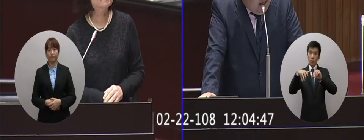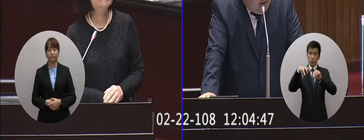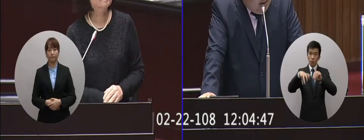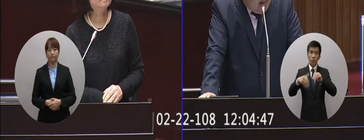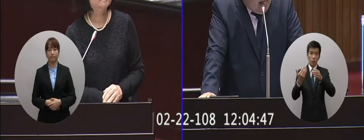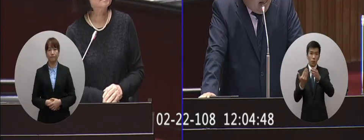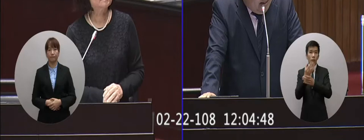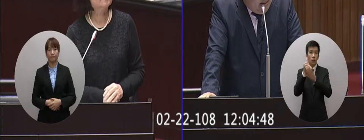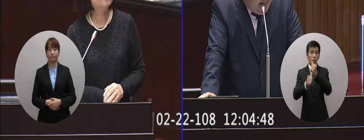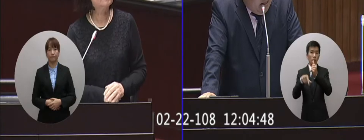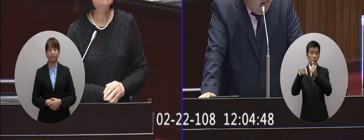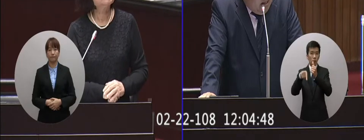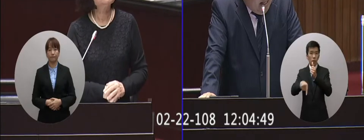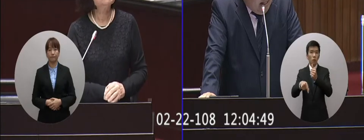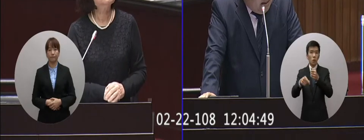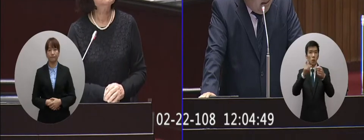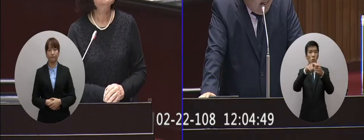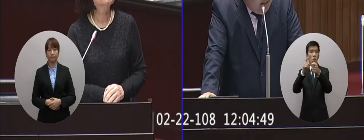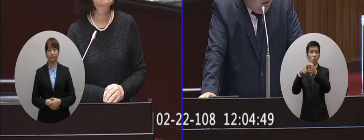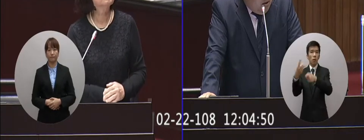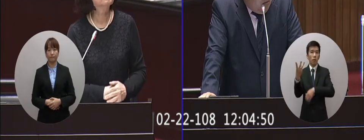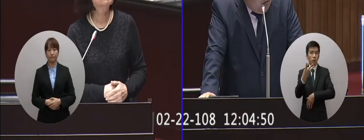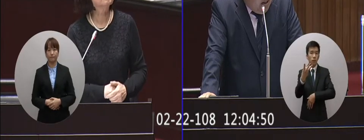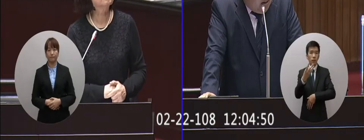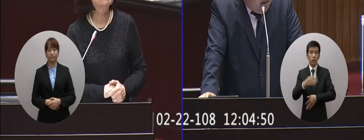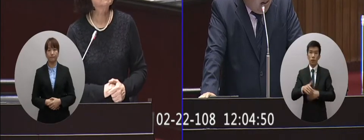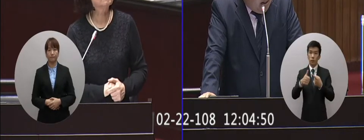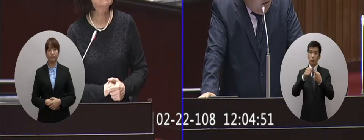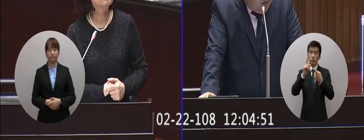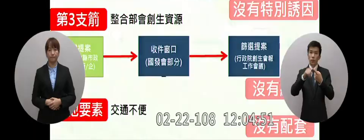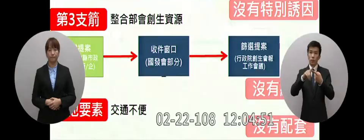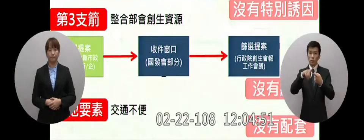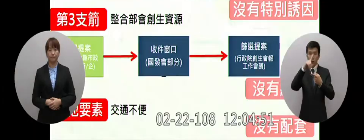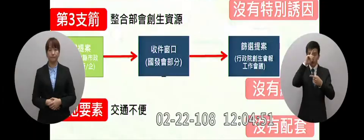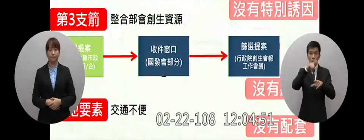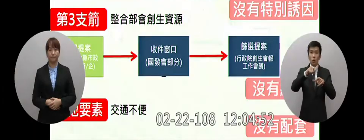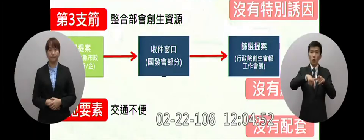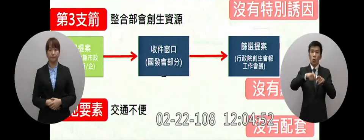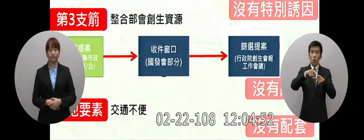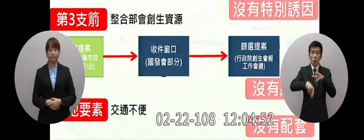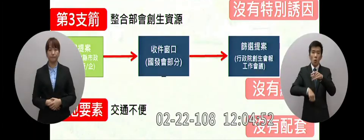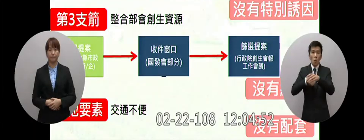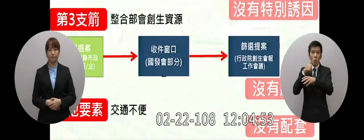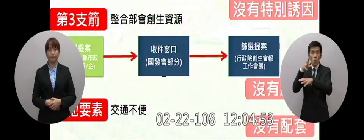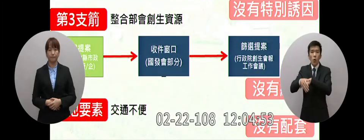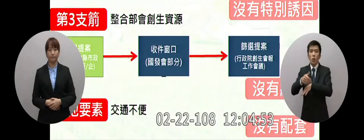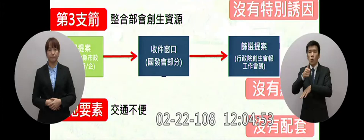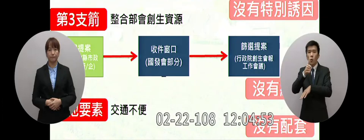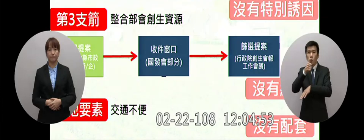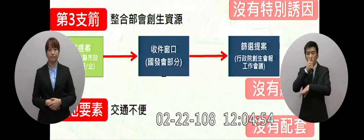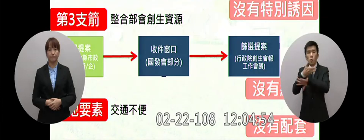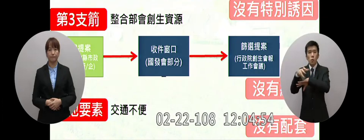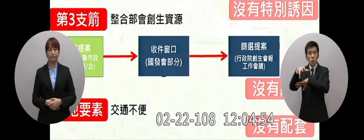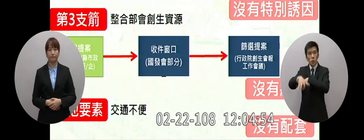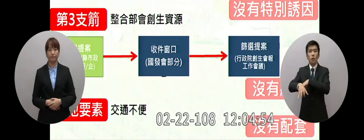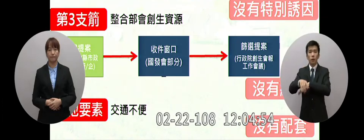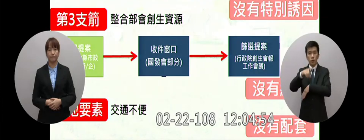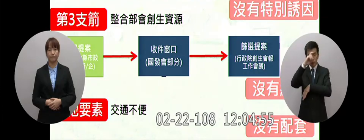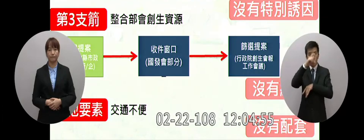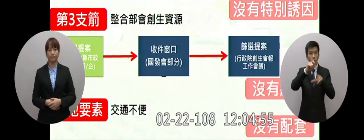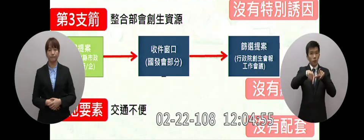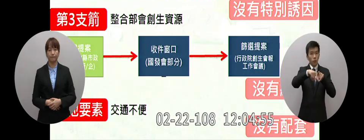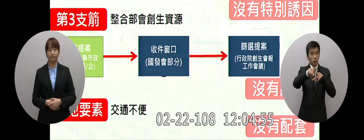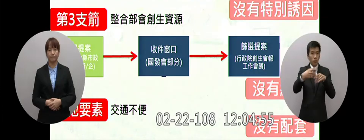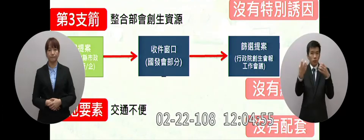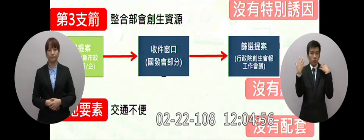了说地方创生的三支箭。那第一支箭叫做鼓励企业投资故乡，那认养创生企业，所以企业大概